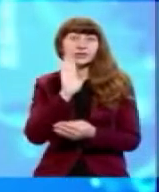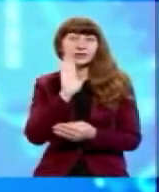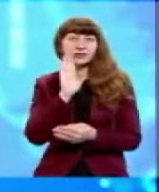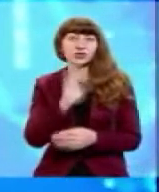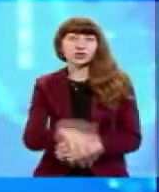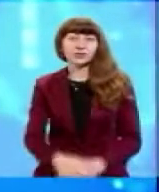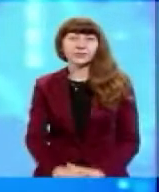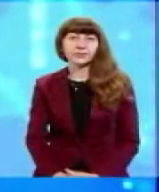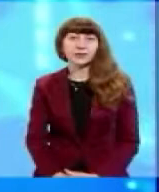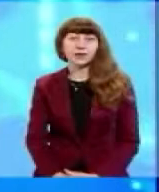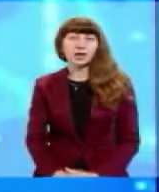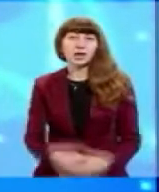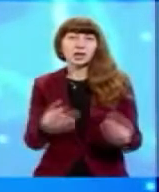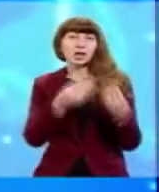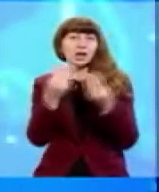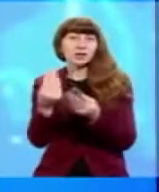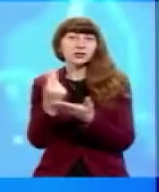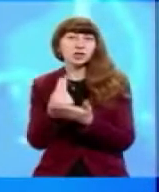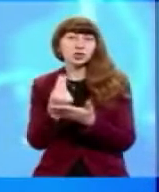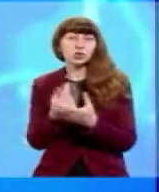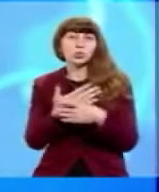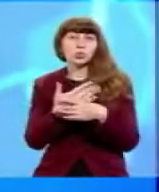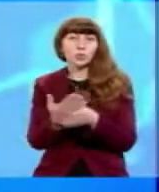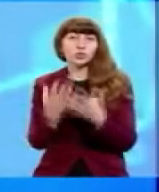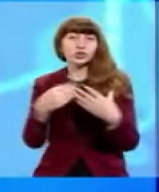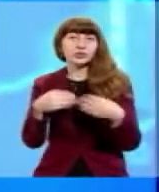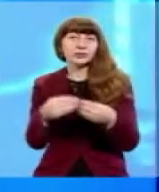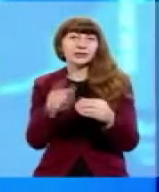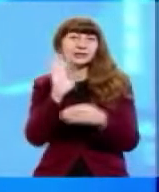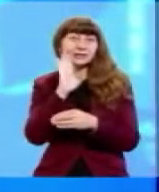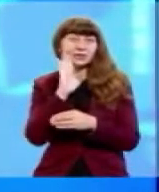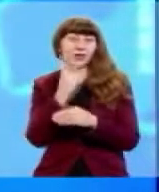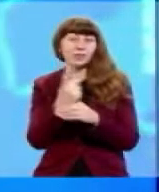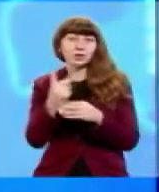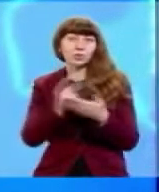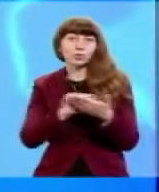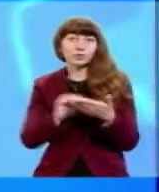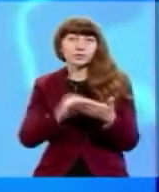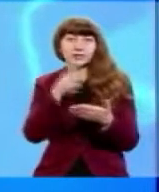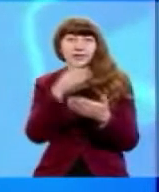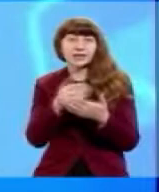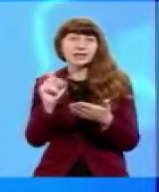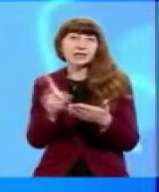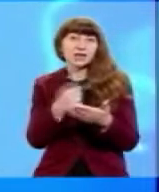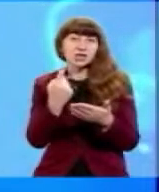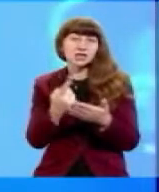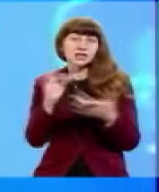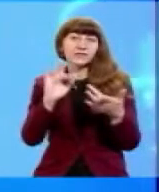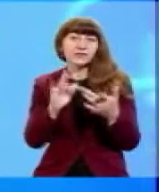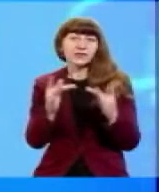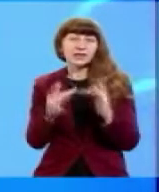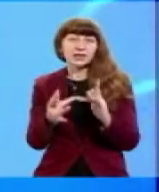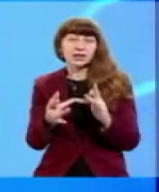көрсетуді тапсырды. Бұл туралы ол өзінің инстаграмдағы парақшасында жазды. Мәдина Ерланқызының отбасы мен туыстарына қайғырып көңіл